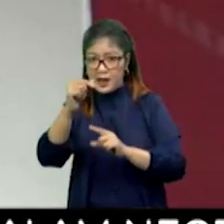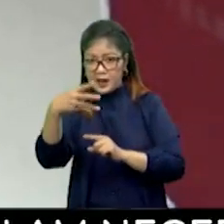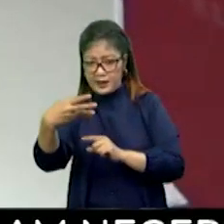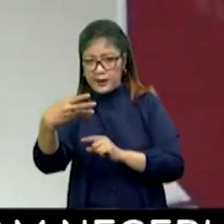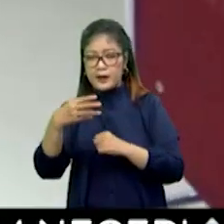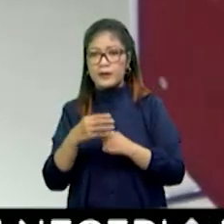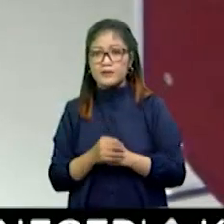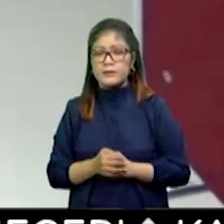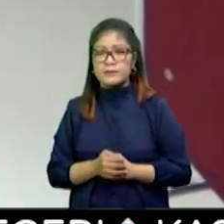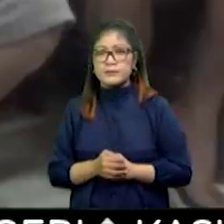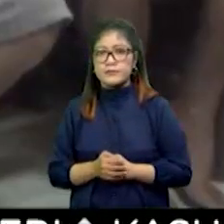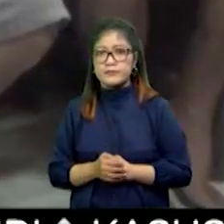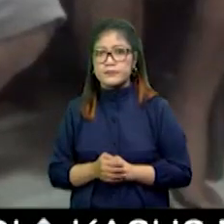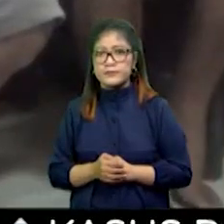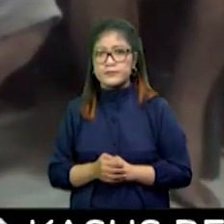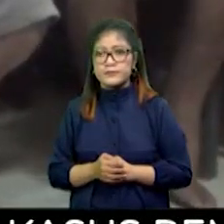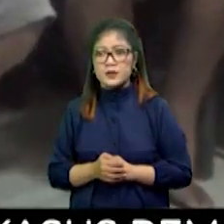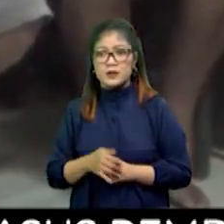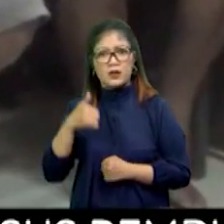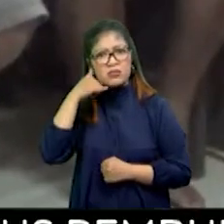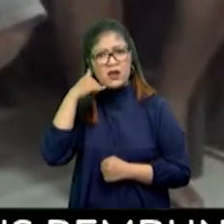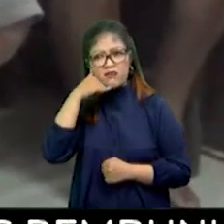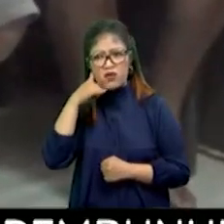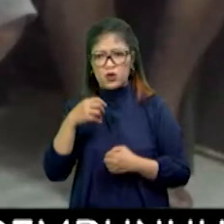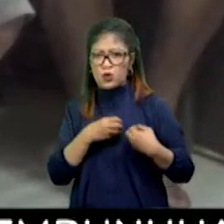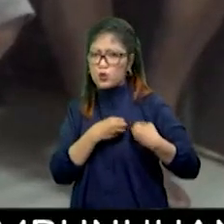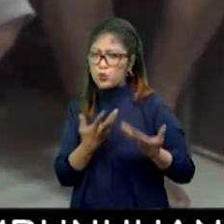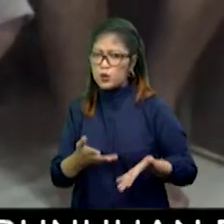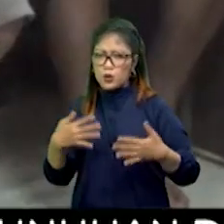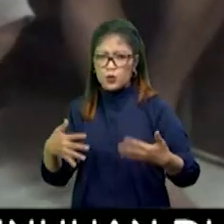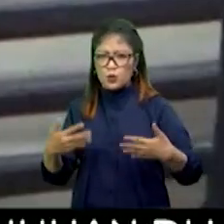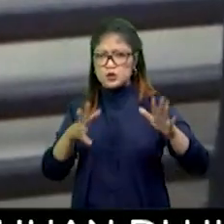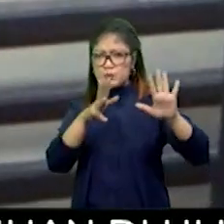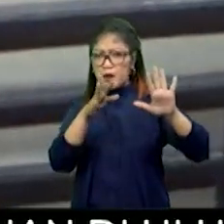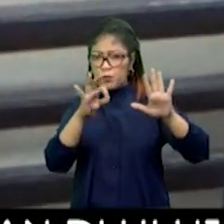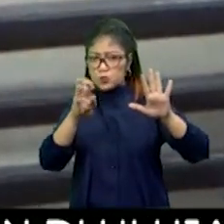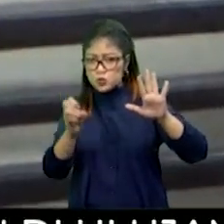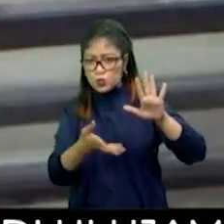Akibat perbuatan pelaku, salah satu perusahaan telekomunikasi mengalami kerugian hingga 90 juta rupiah.